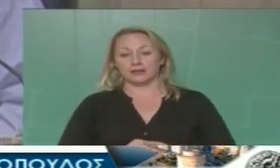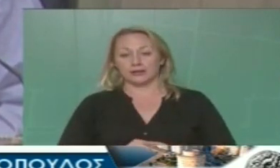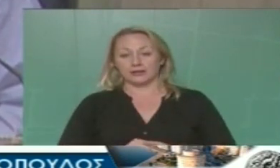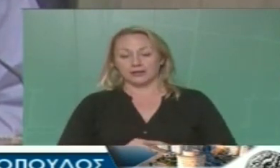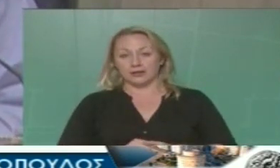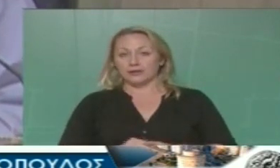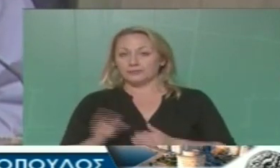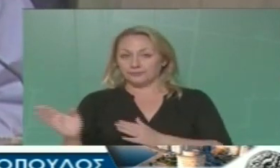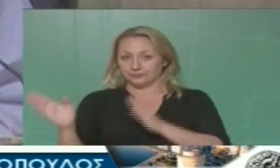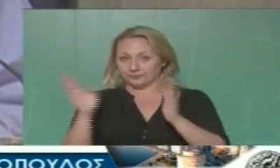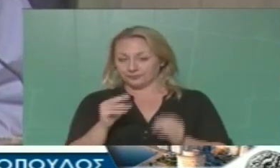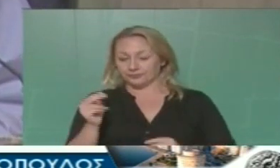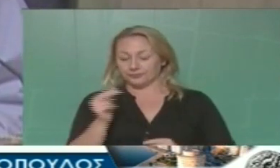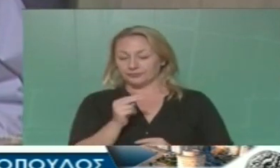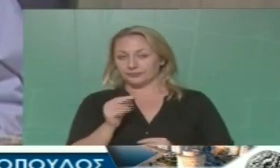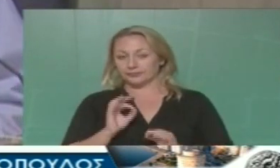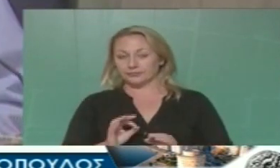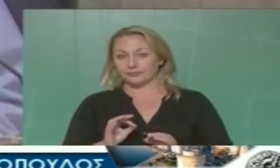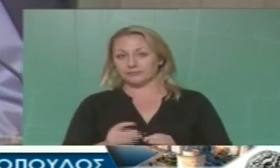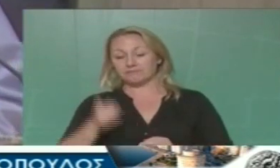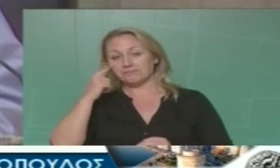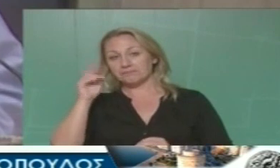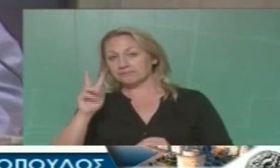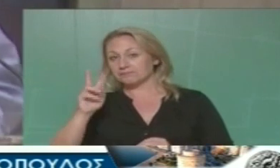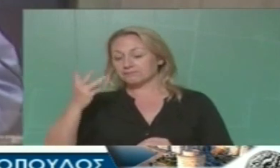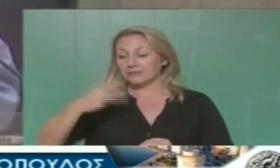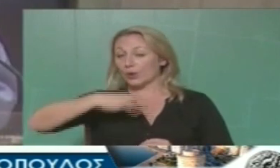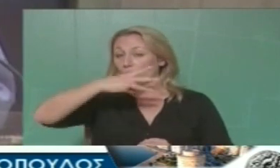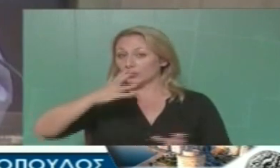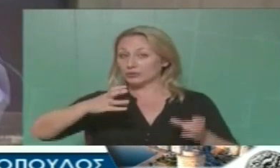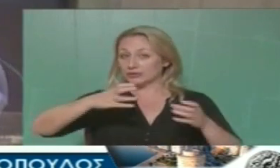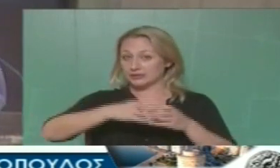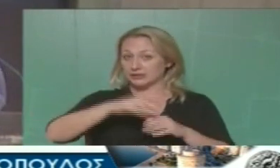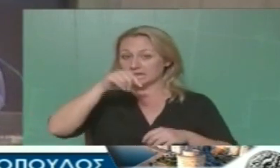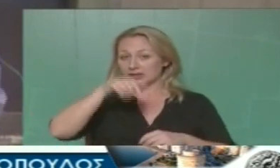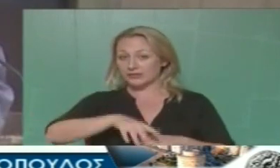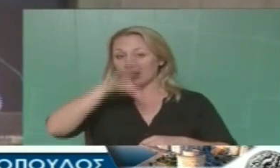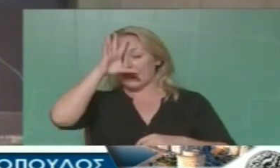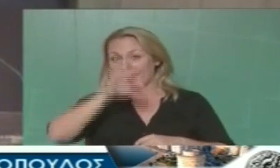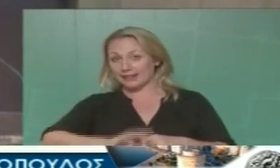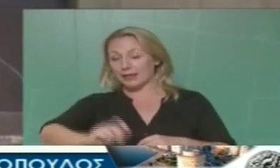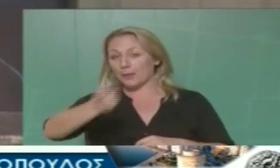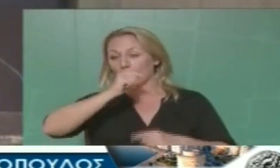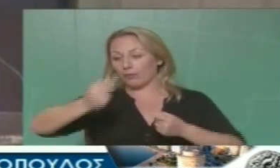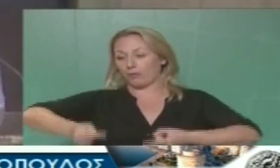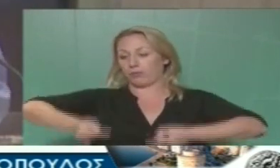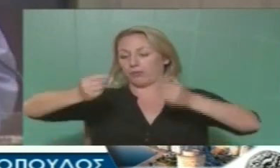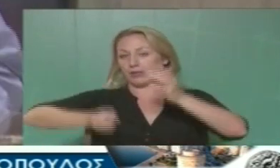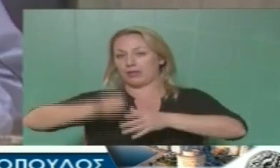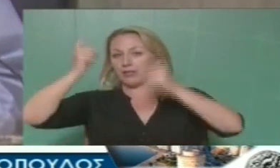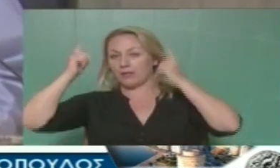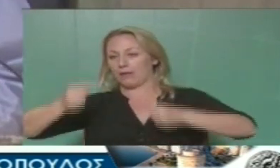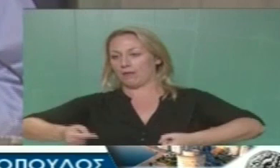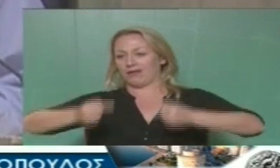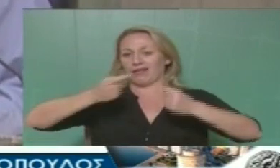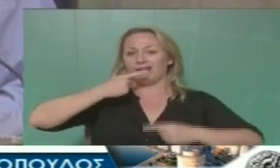Ας πάμε όμως και στο άλλο φαινόμενο. Φαίνεται ότι ο ΣΥΡΙΖΑ, αφού έχασε κάθε πεδίο πραγματικής πολιτικής αντιπαράθεσης με τη Νέα Δημοκρατία, αφού